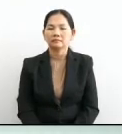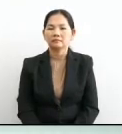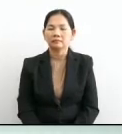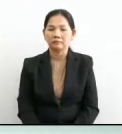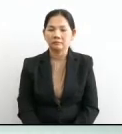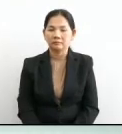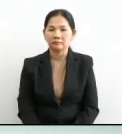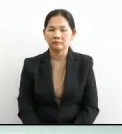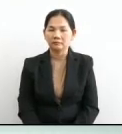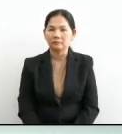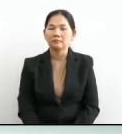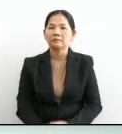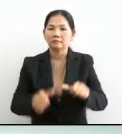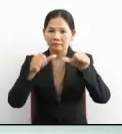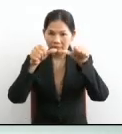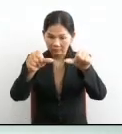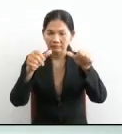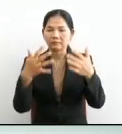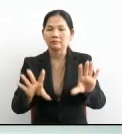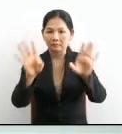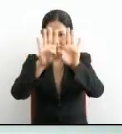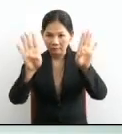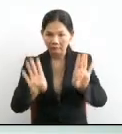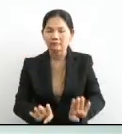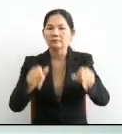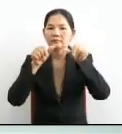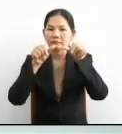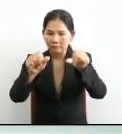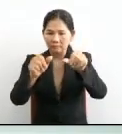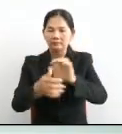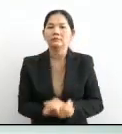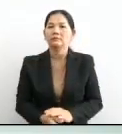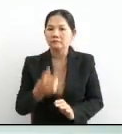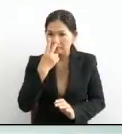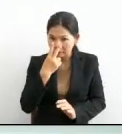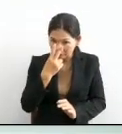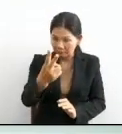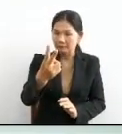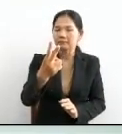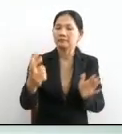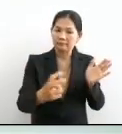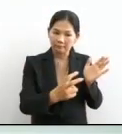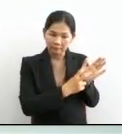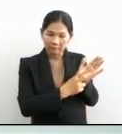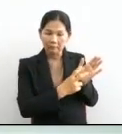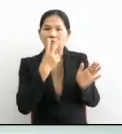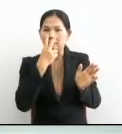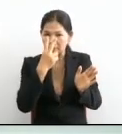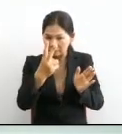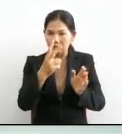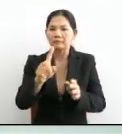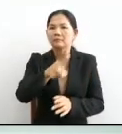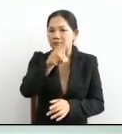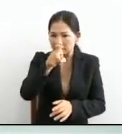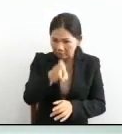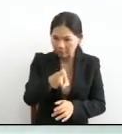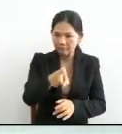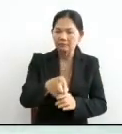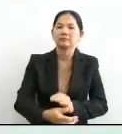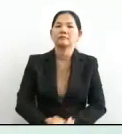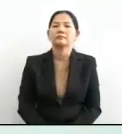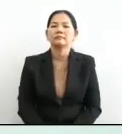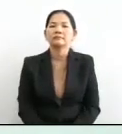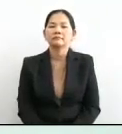chà tỏ này cứ bạn bật rồi rồi hai nơi lực đặc hiến chà lỡ con mơ tặng ạc này là con chà dừng mơ tới xóm nùa